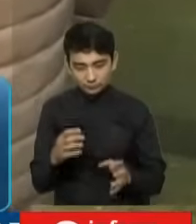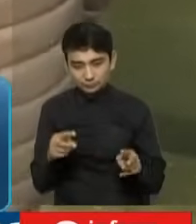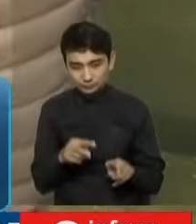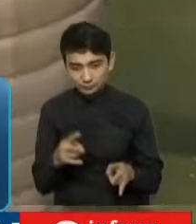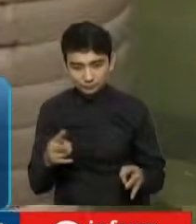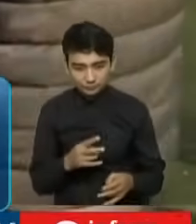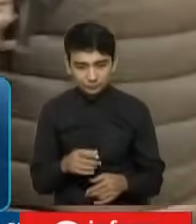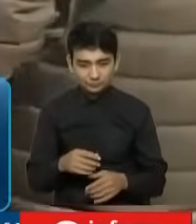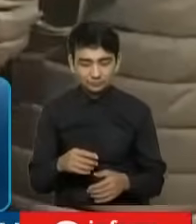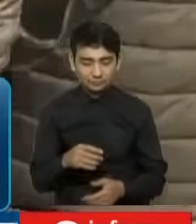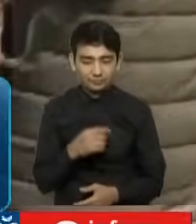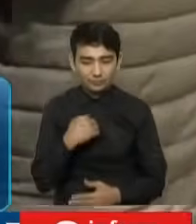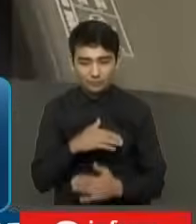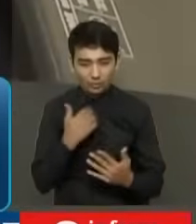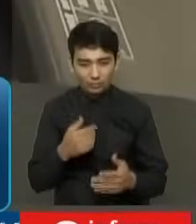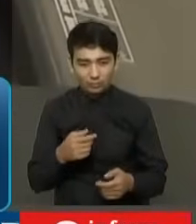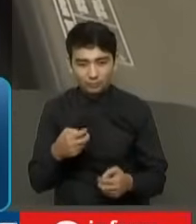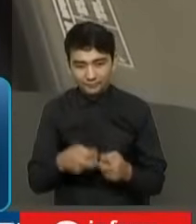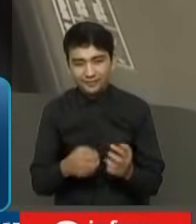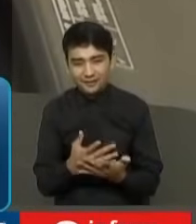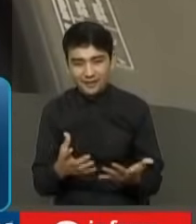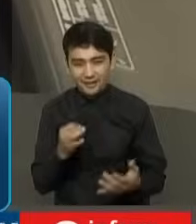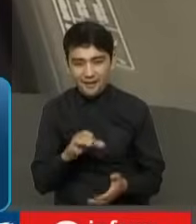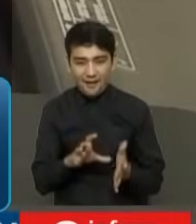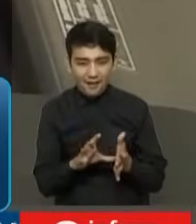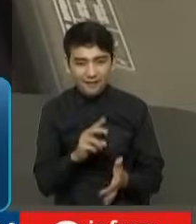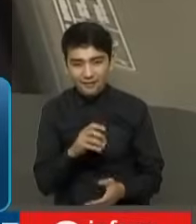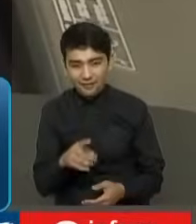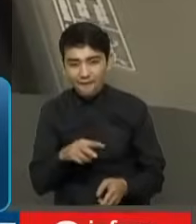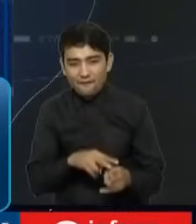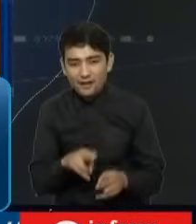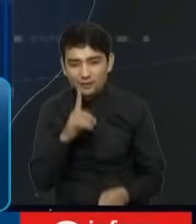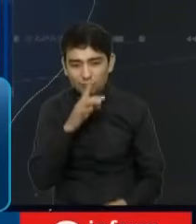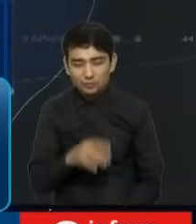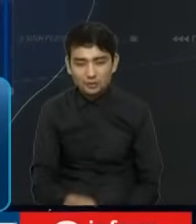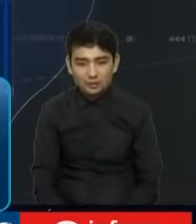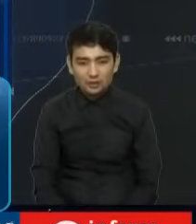избежать перегрузки линий. При этом на спрос на электрокары эта мера сильно не повлияет.